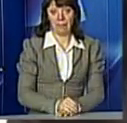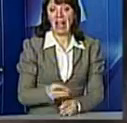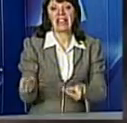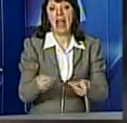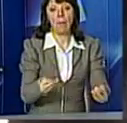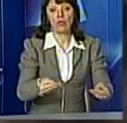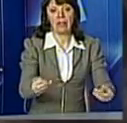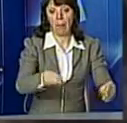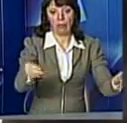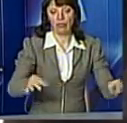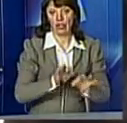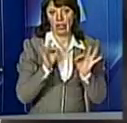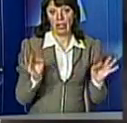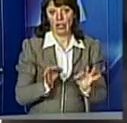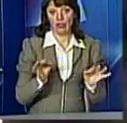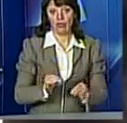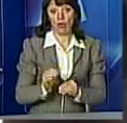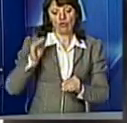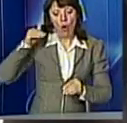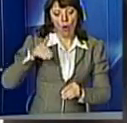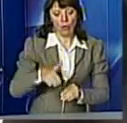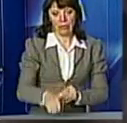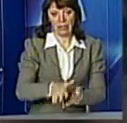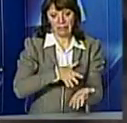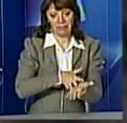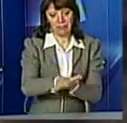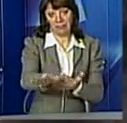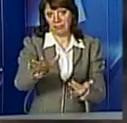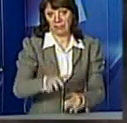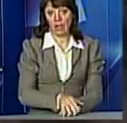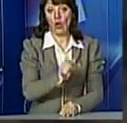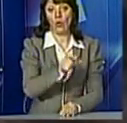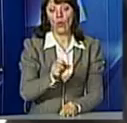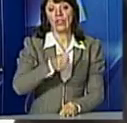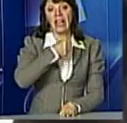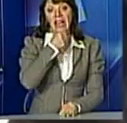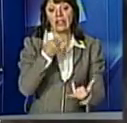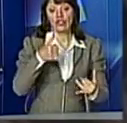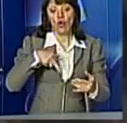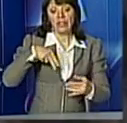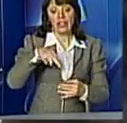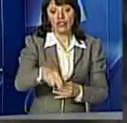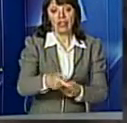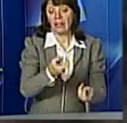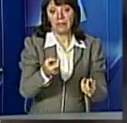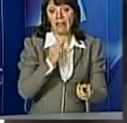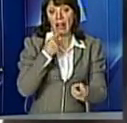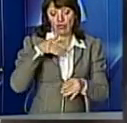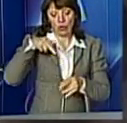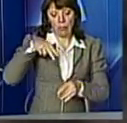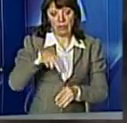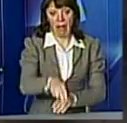посипано нічого згори спускаєшся це золота тобто люди літні сьогодні йшли Вони ледь спускалися